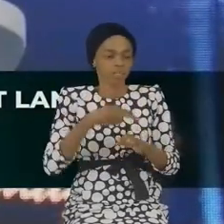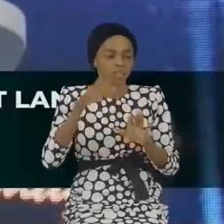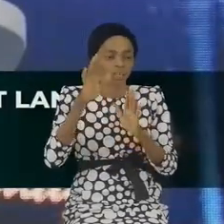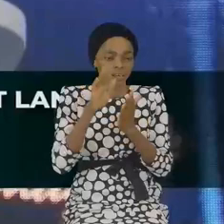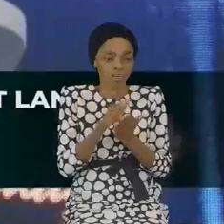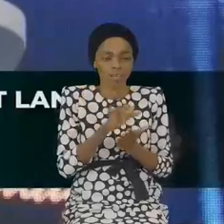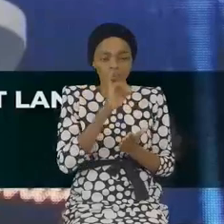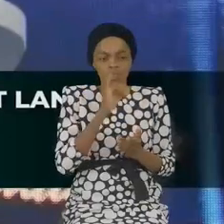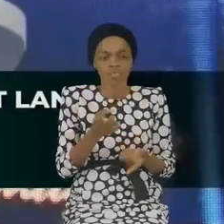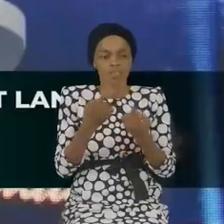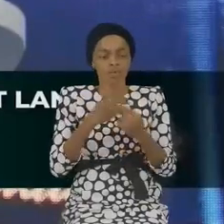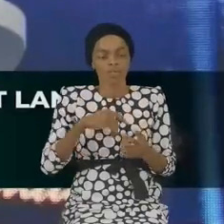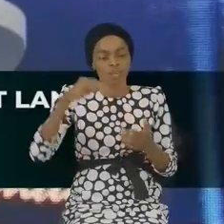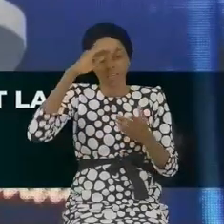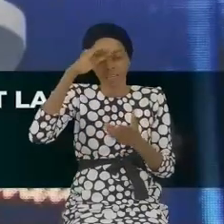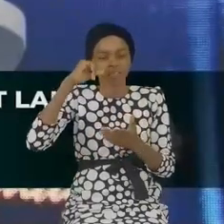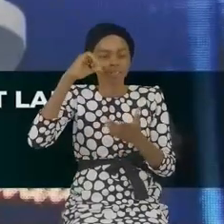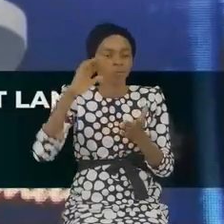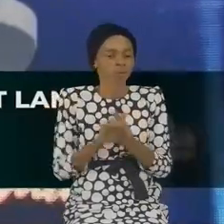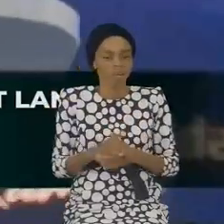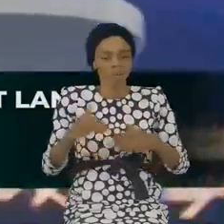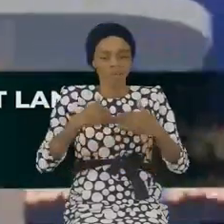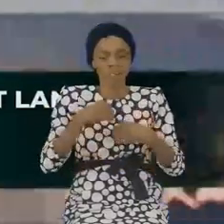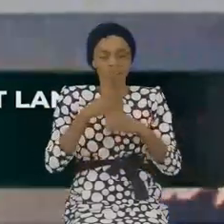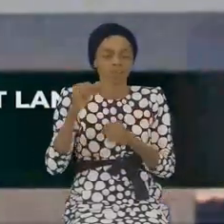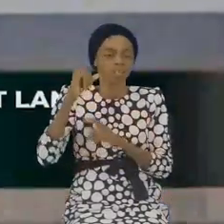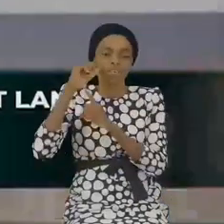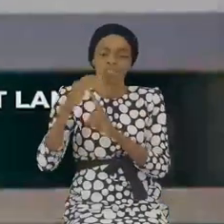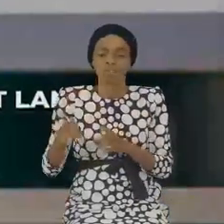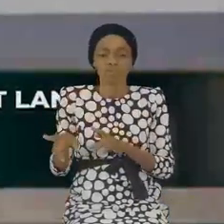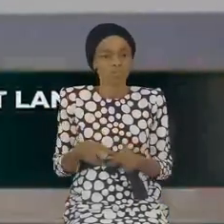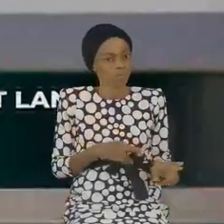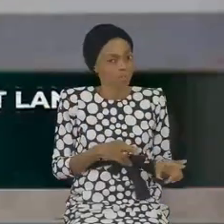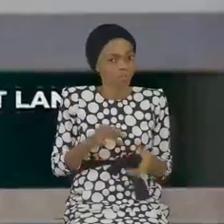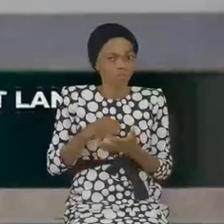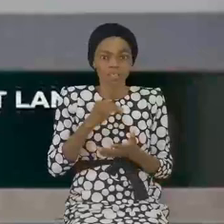s'est préparée. Et son épouse, l'épouse de